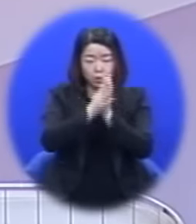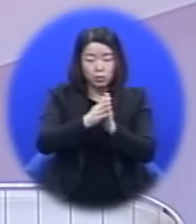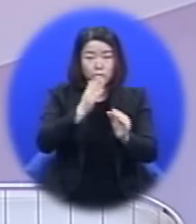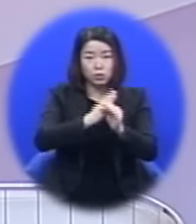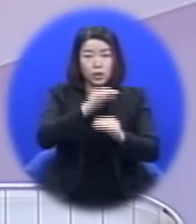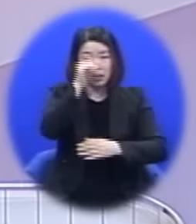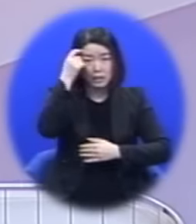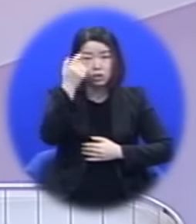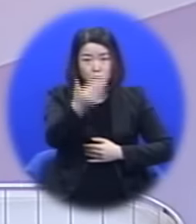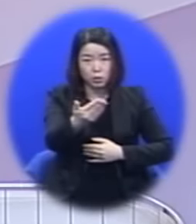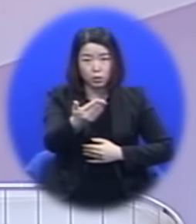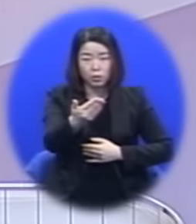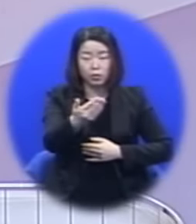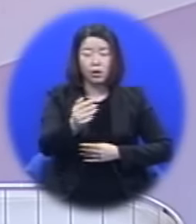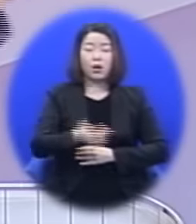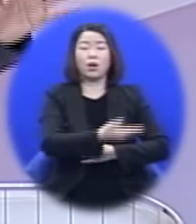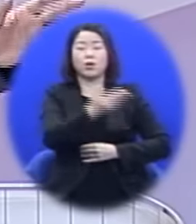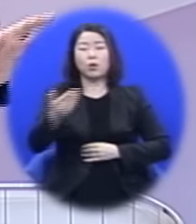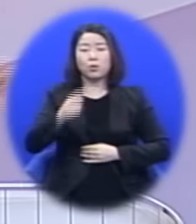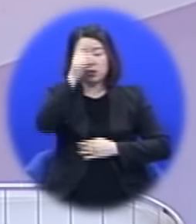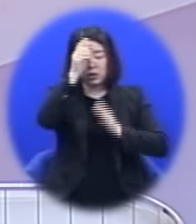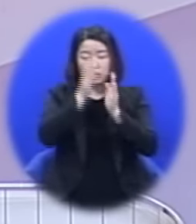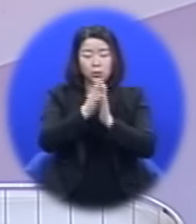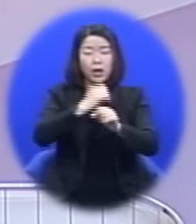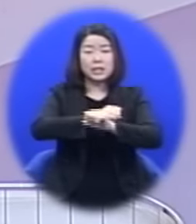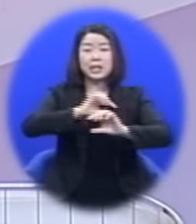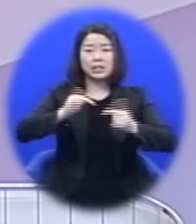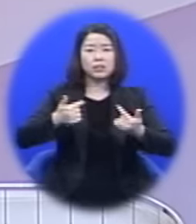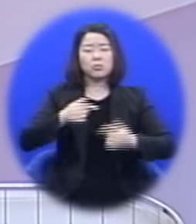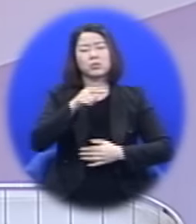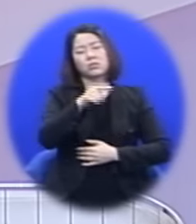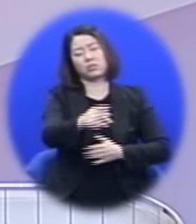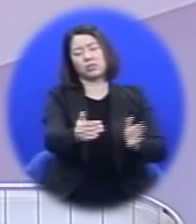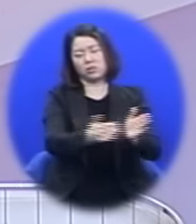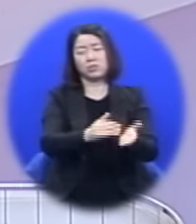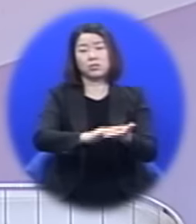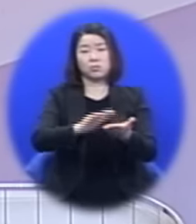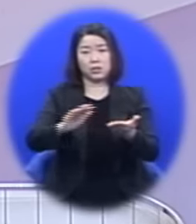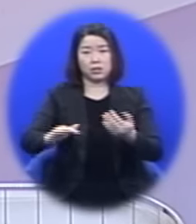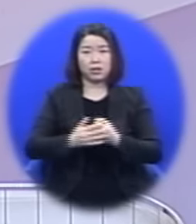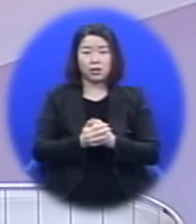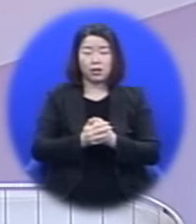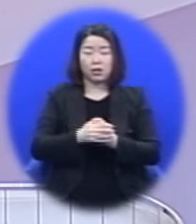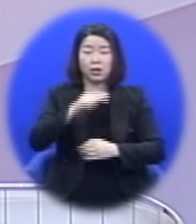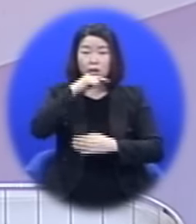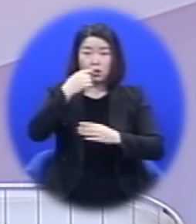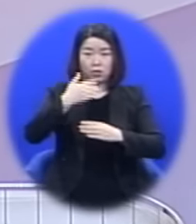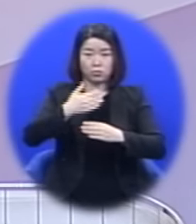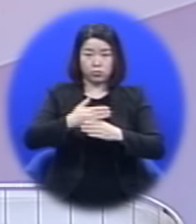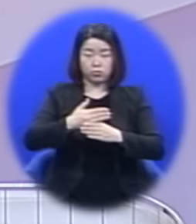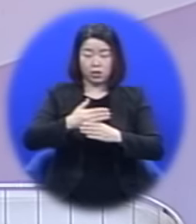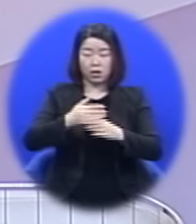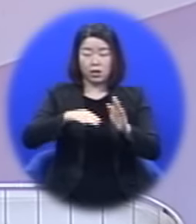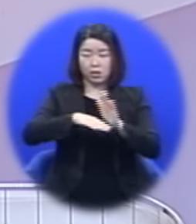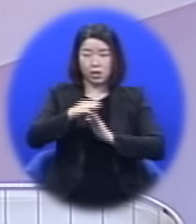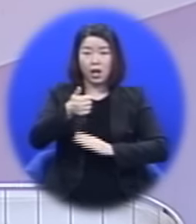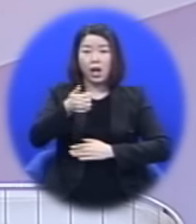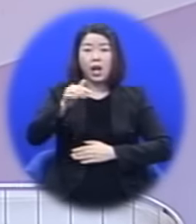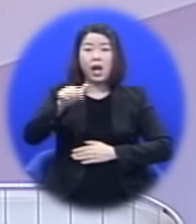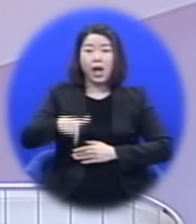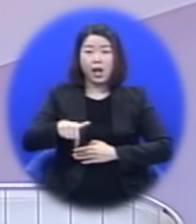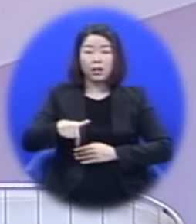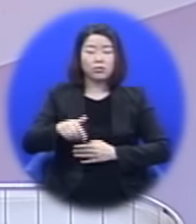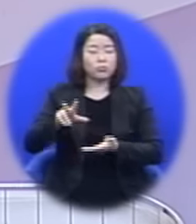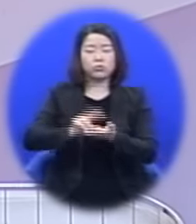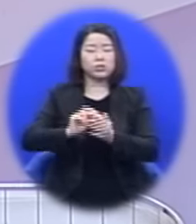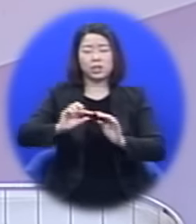만약에 여러분이 기도하지 않는다면 그것으로 끝났습니다. 북한의 핵이 문제가 아닙니다.